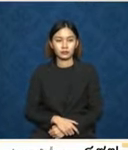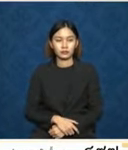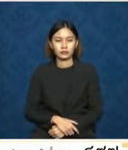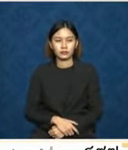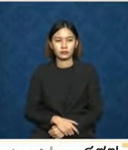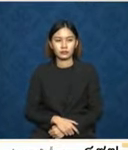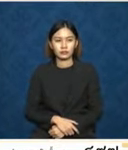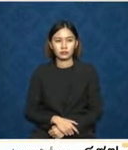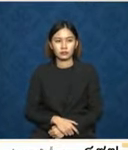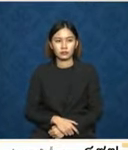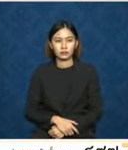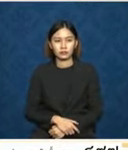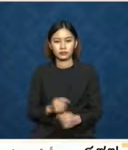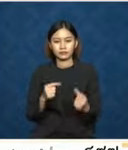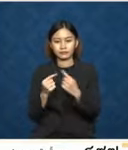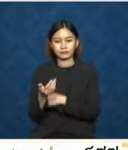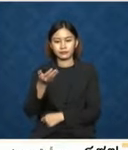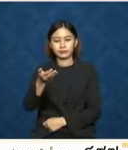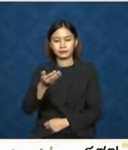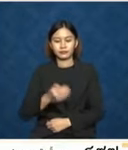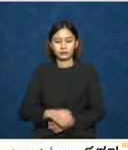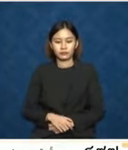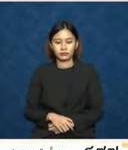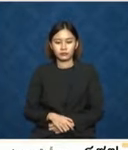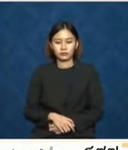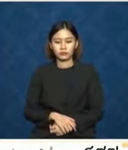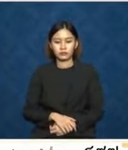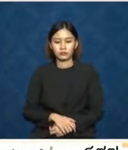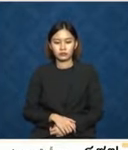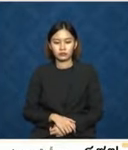ค่ะขอเชิญคุณเกชาศักดิ์สมบูรณ์